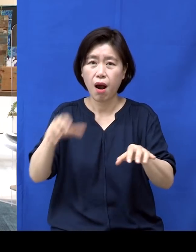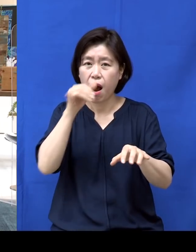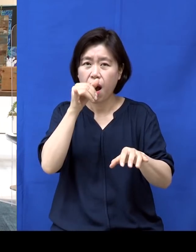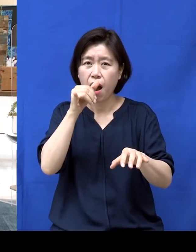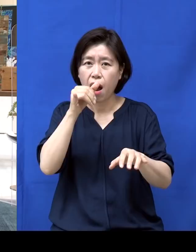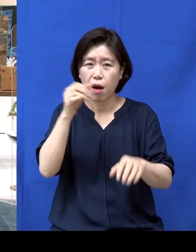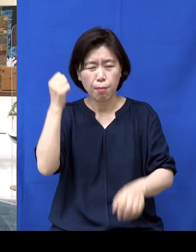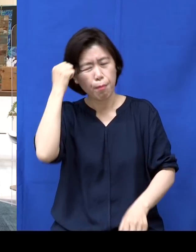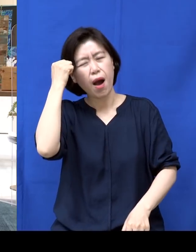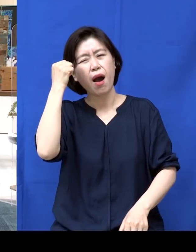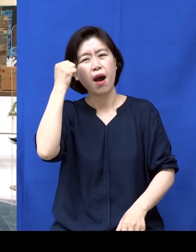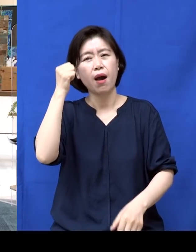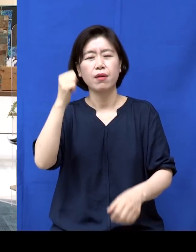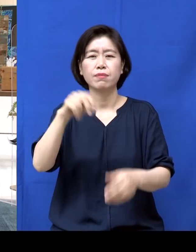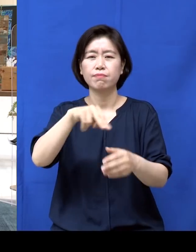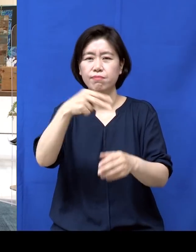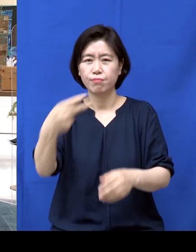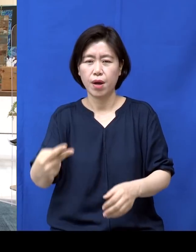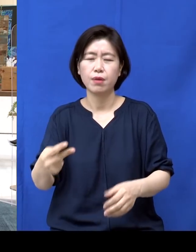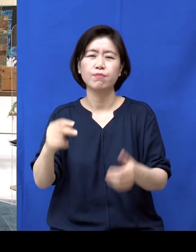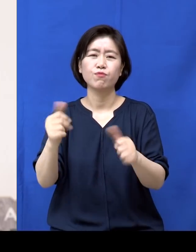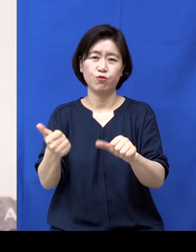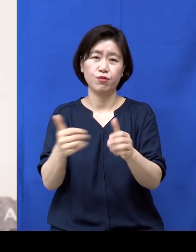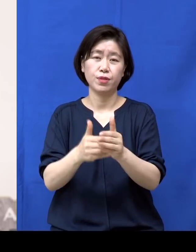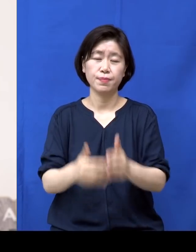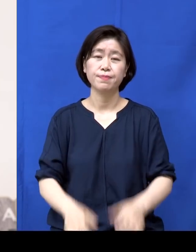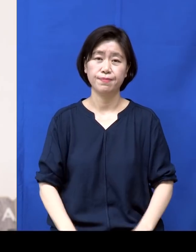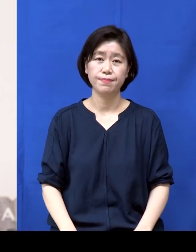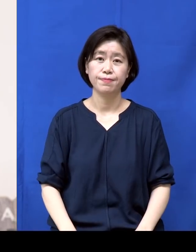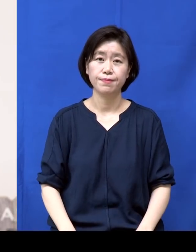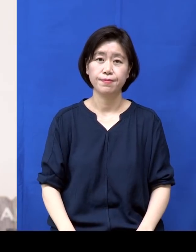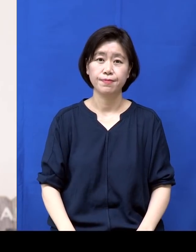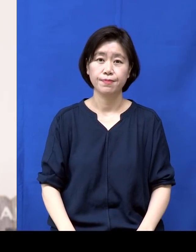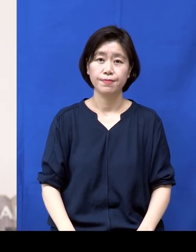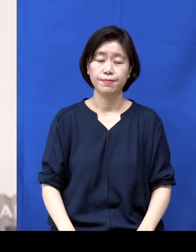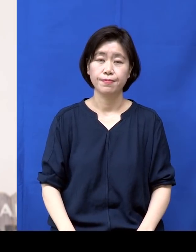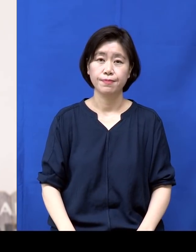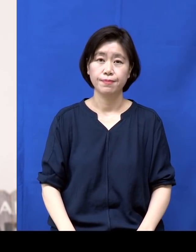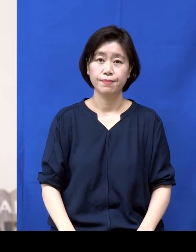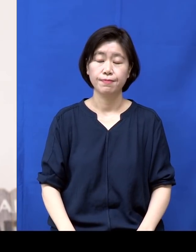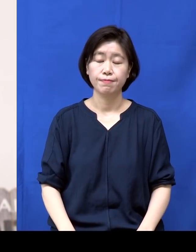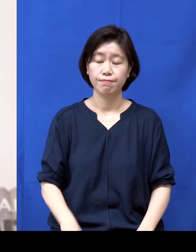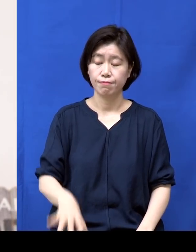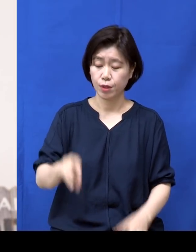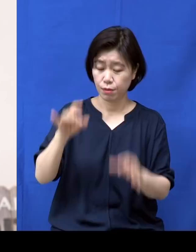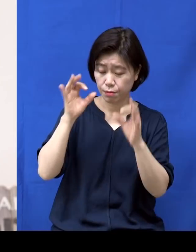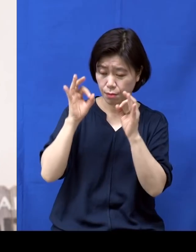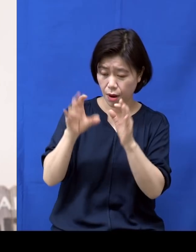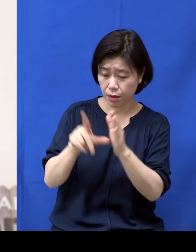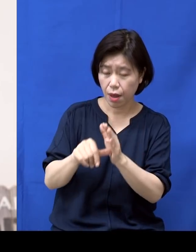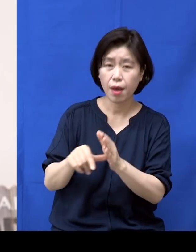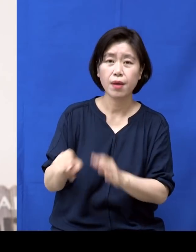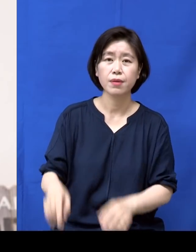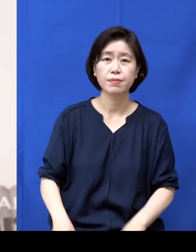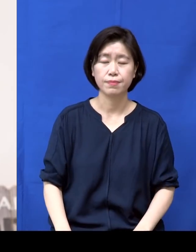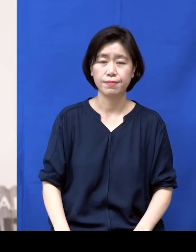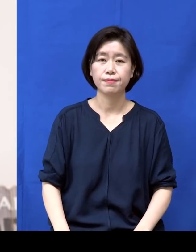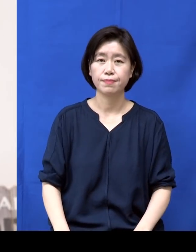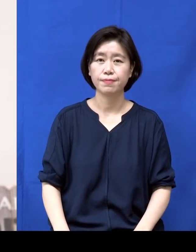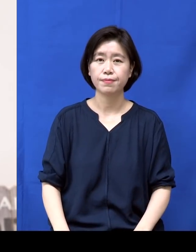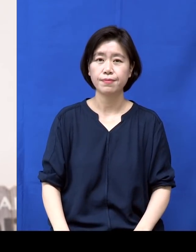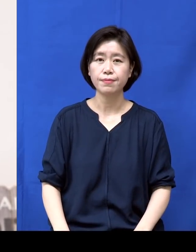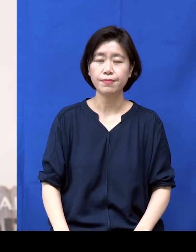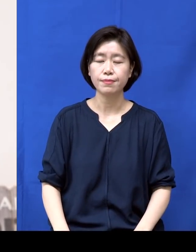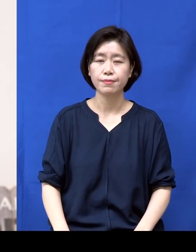그래서 머리를 다치신 할아버지였어요. 그래서 처음 이렇게 봤는데 참관을 하게 된